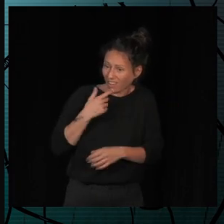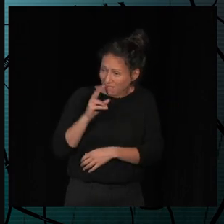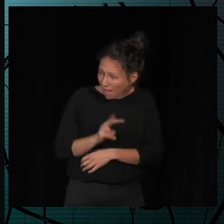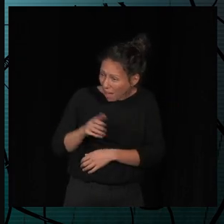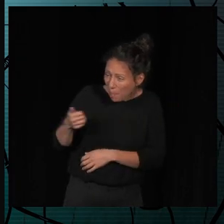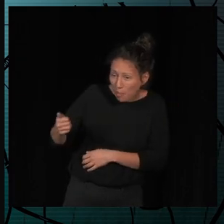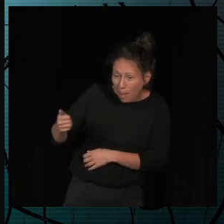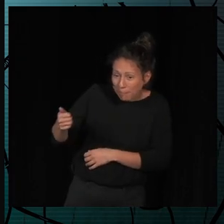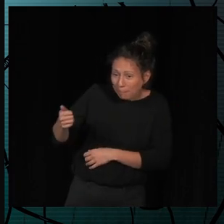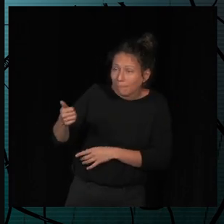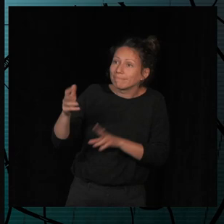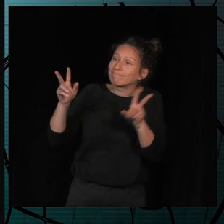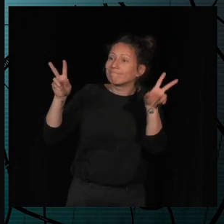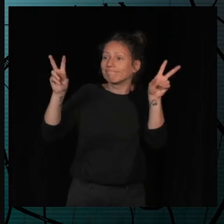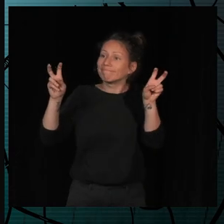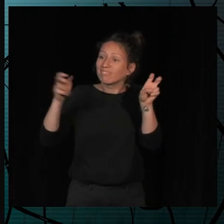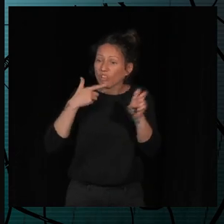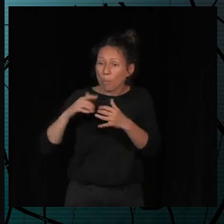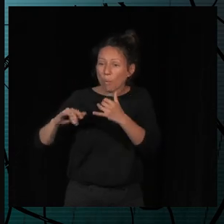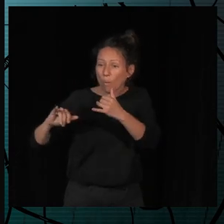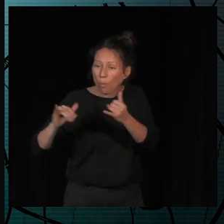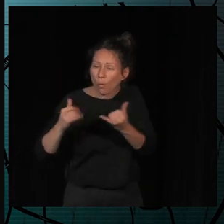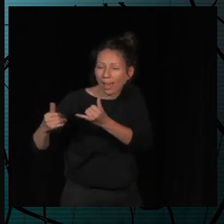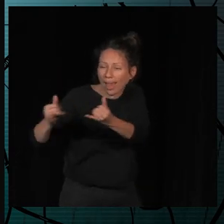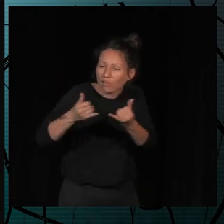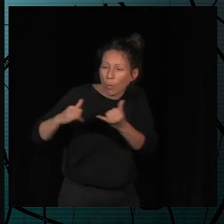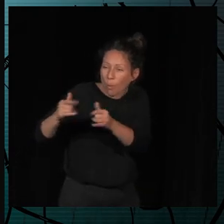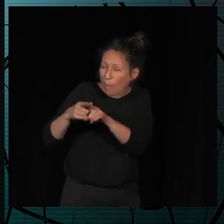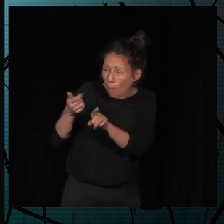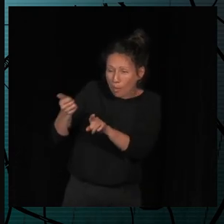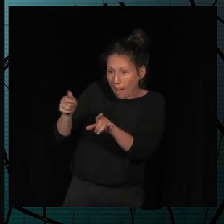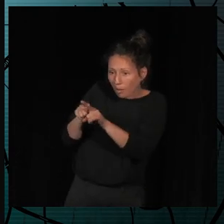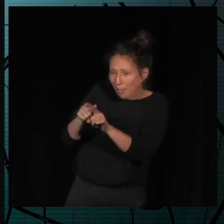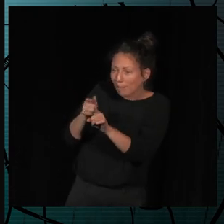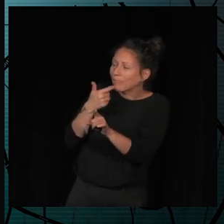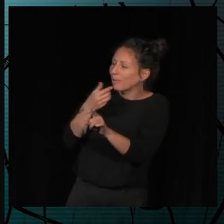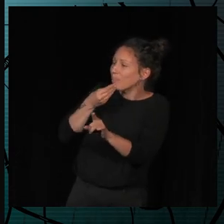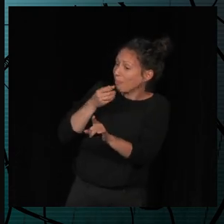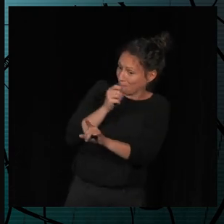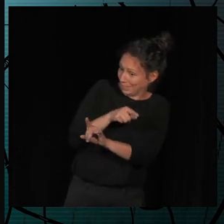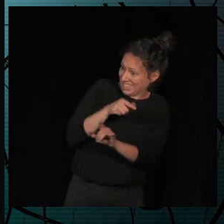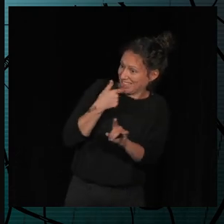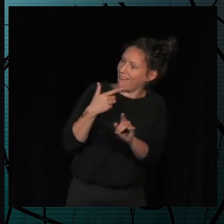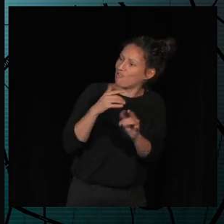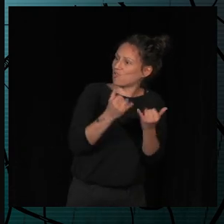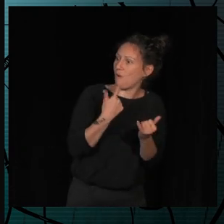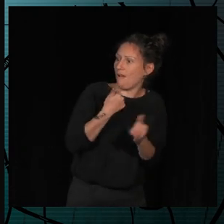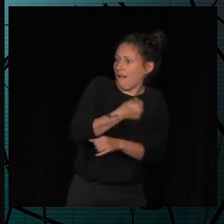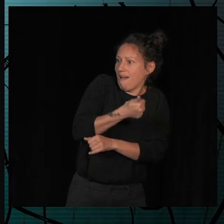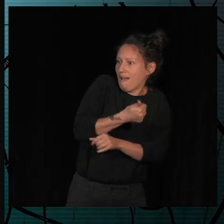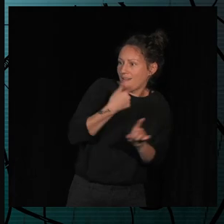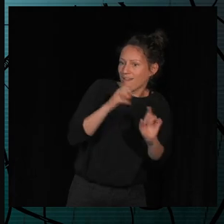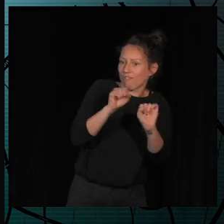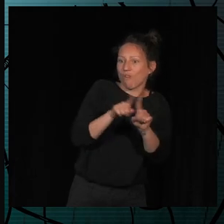qui vont se montrer ces jolis contenus ces petites pépites j'en suis pas forcément certaine c'est un peu la même chose que le livre quoi les gamins entre eux vont se